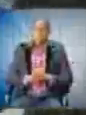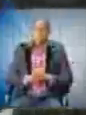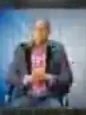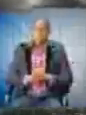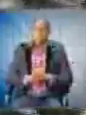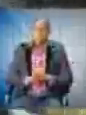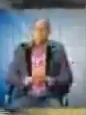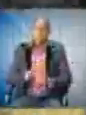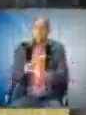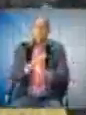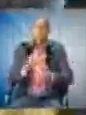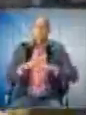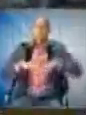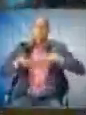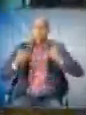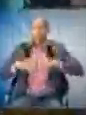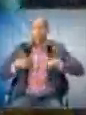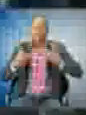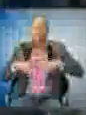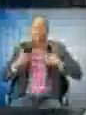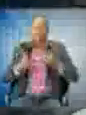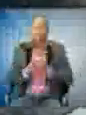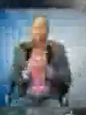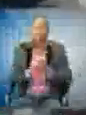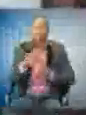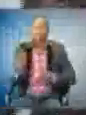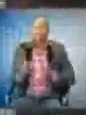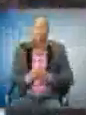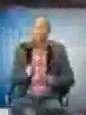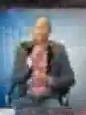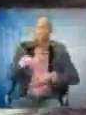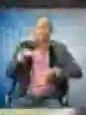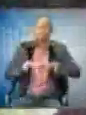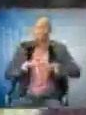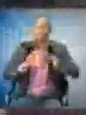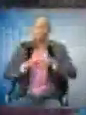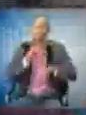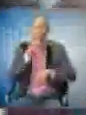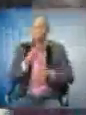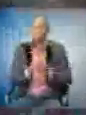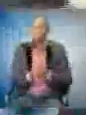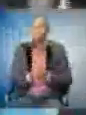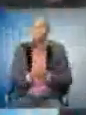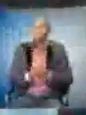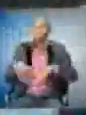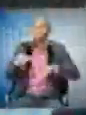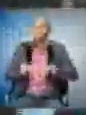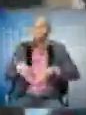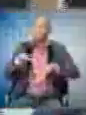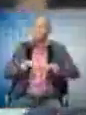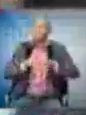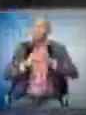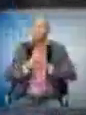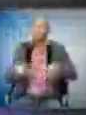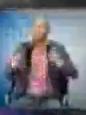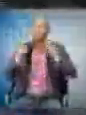Accueilli en pompe sur les sites du nouveau pont Chitourou, l'honorable Moïse Katumbi Tchapo a réuni son monde habituel, constitué d'innombrables habitants de Likasi